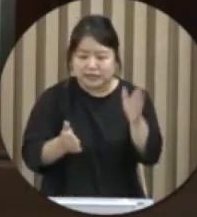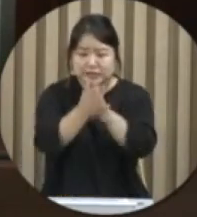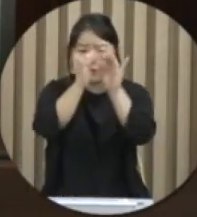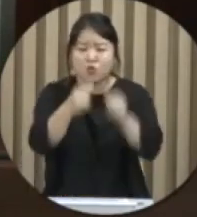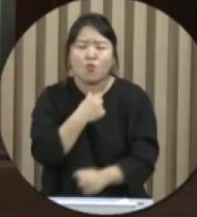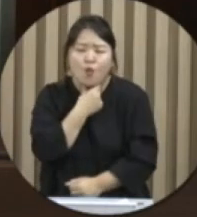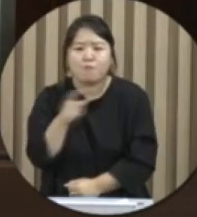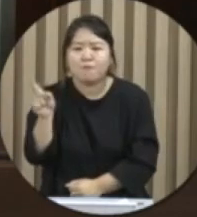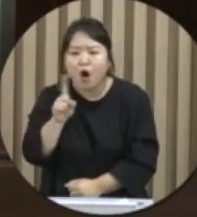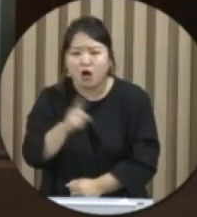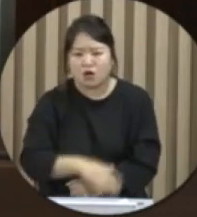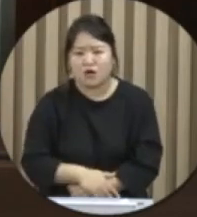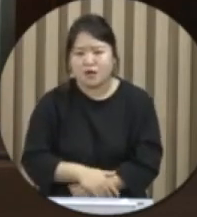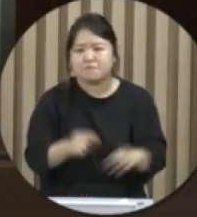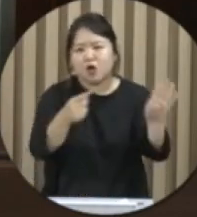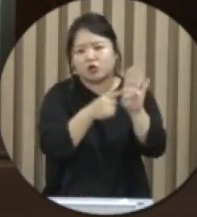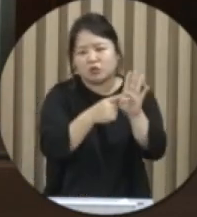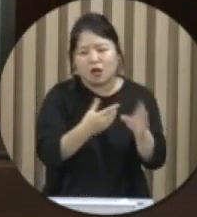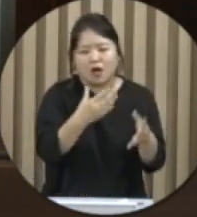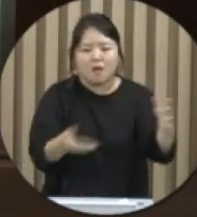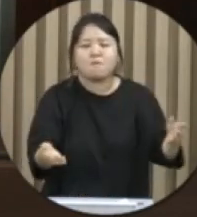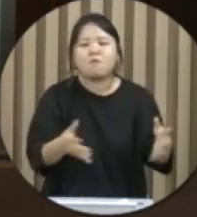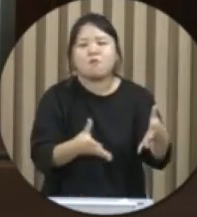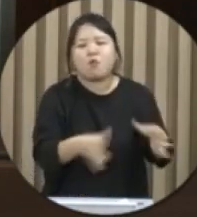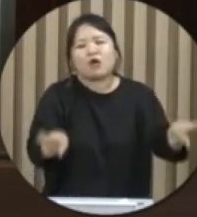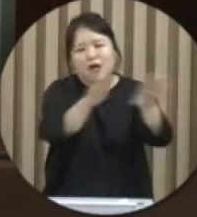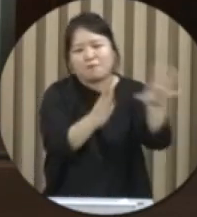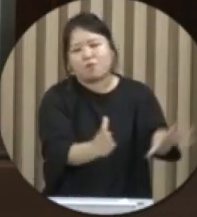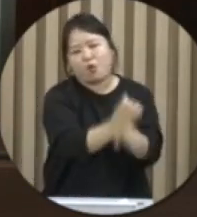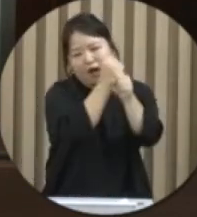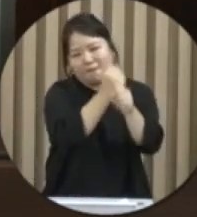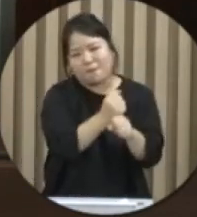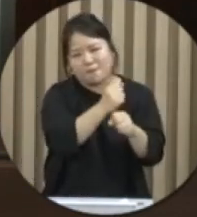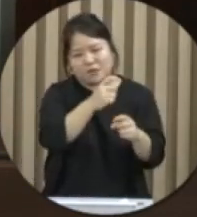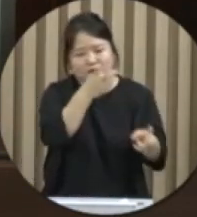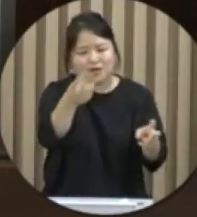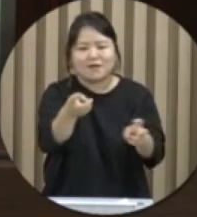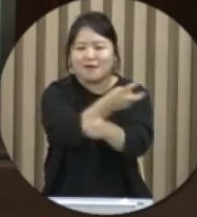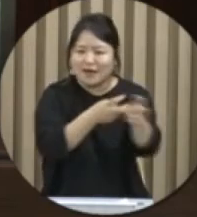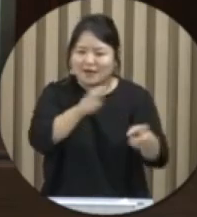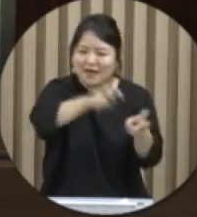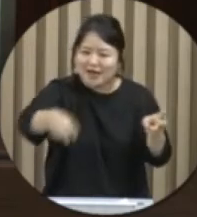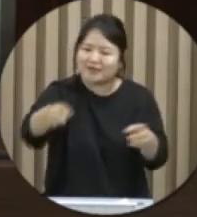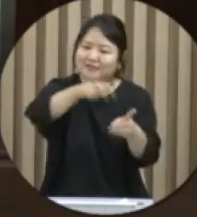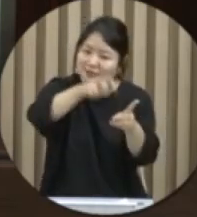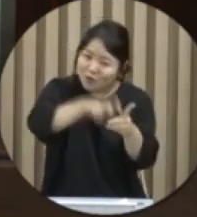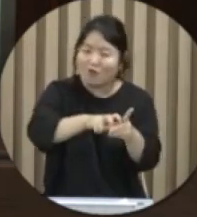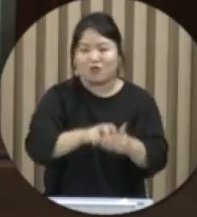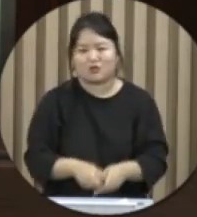있는 병점역 복합환승센터 의 필요성이 그 시점에 더욱 더 현실성 있게